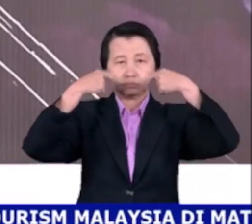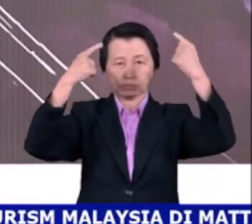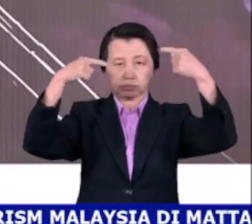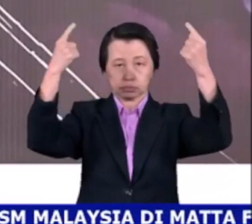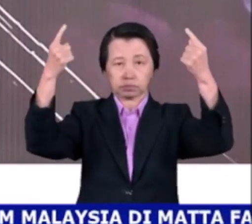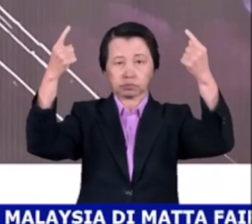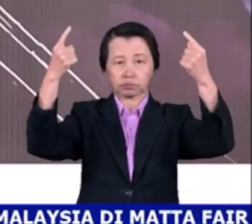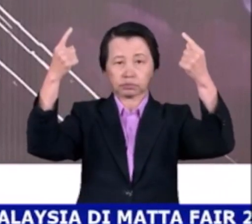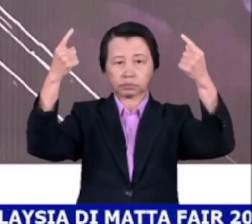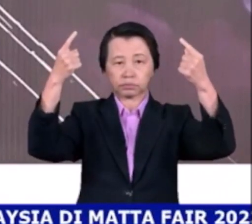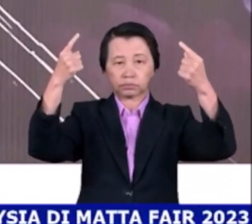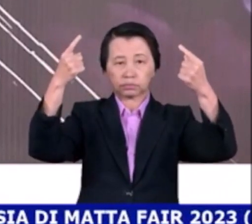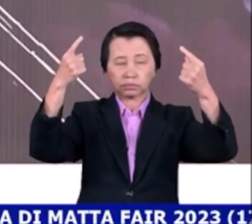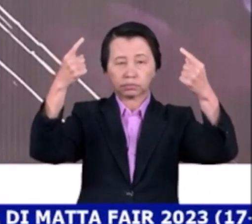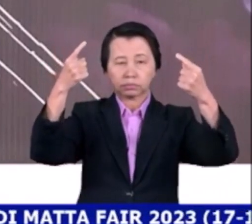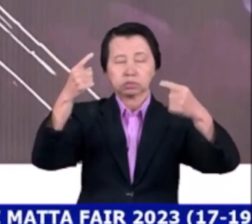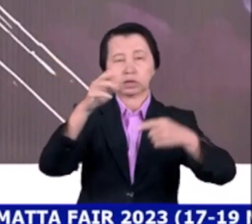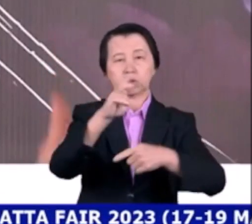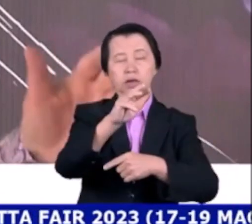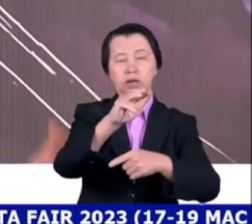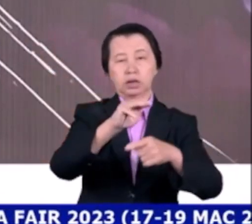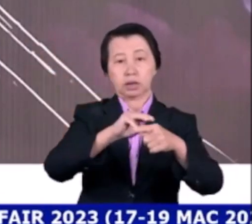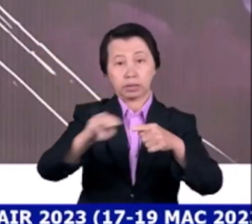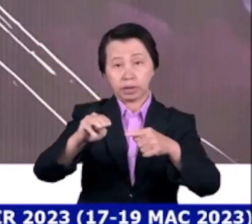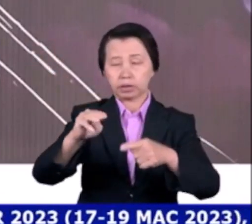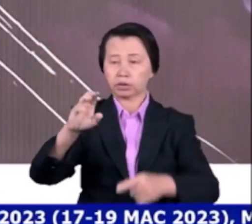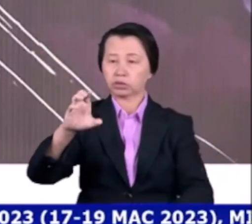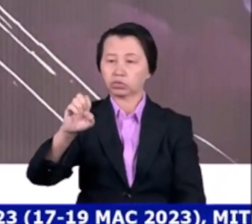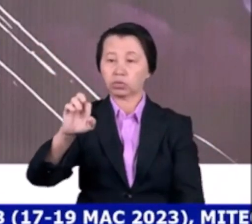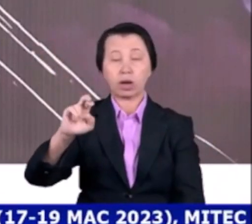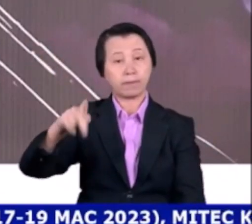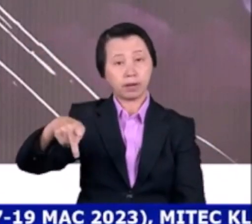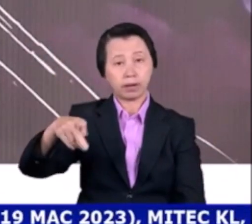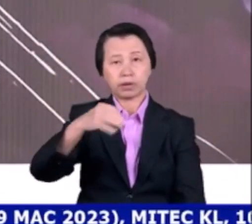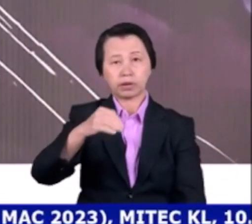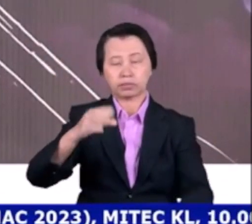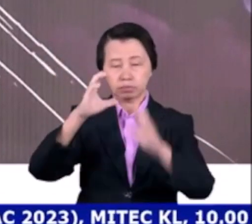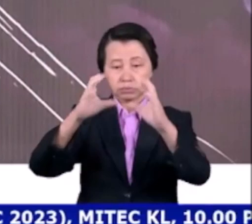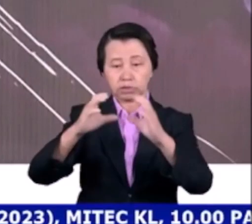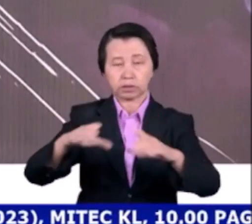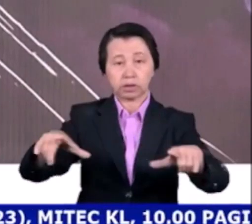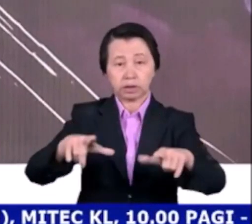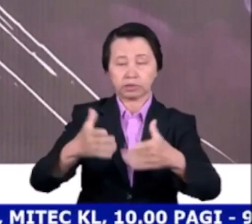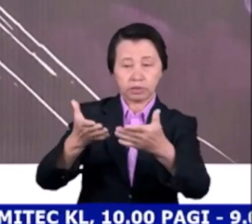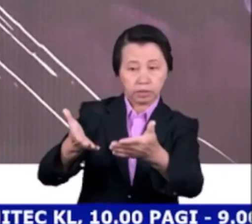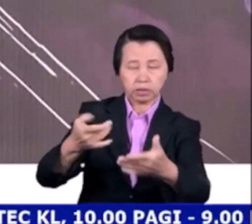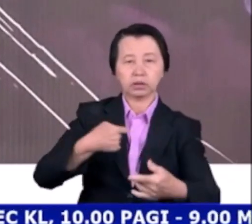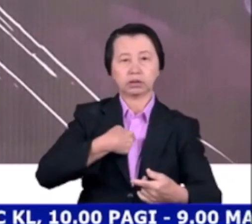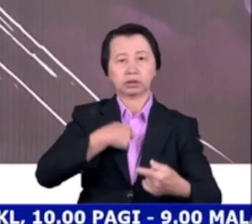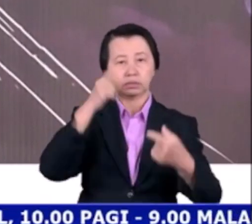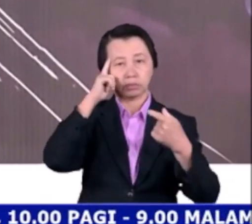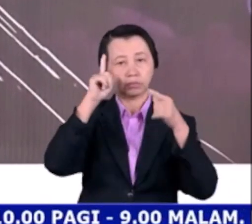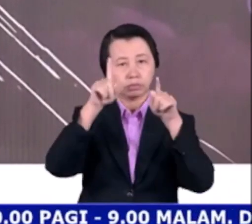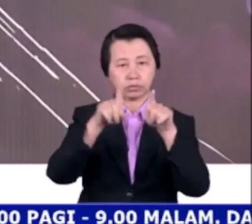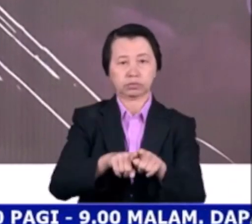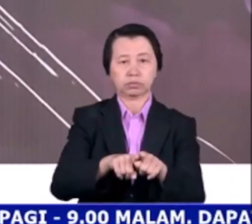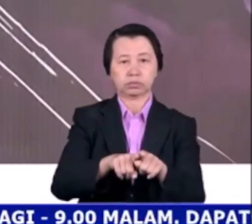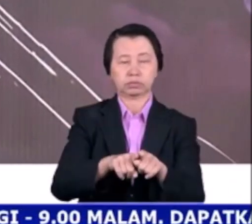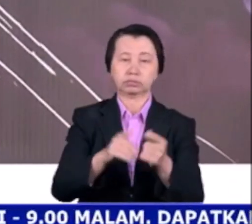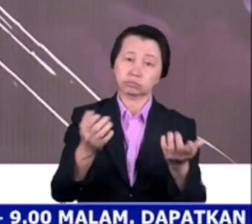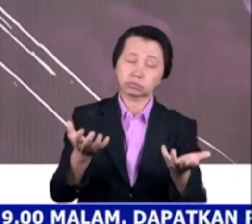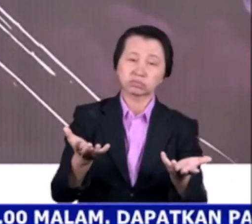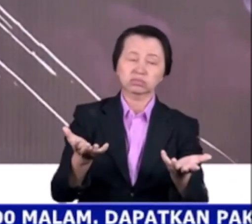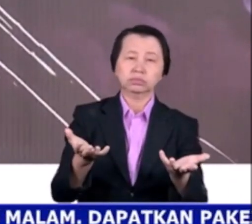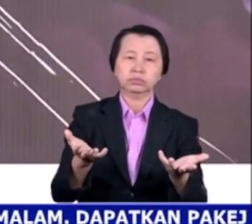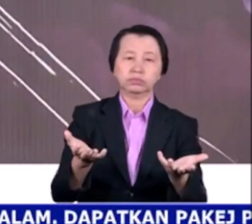kejayaan MRT Corp dan memudahkan cara pelaksanaan ini, saya setuju